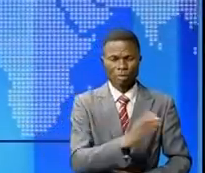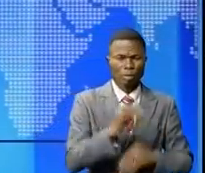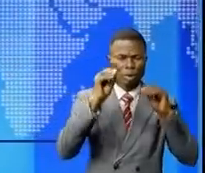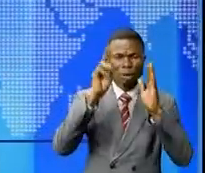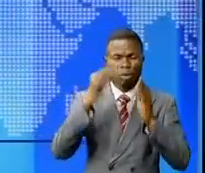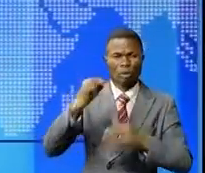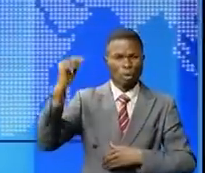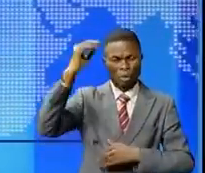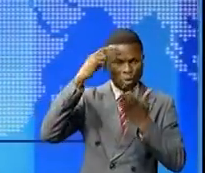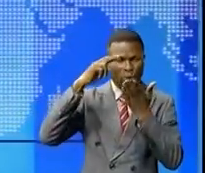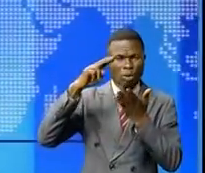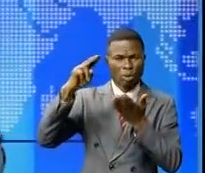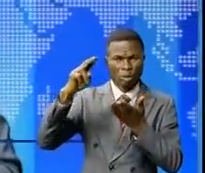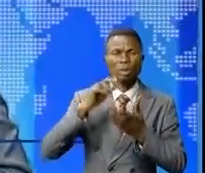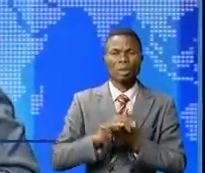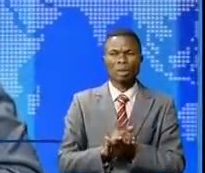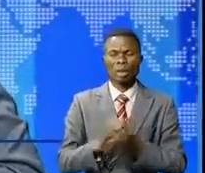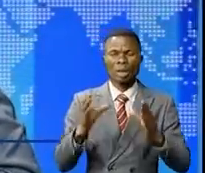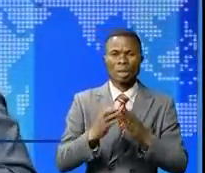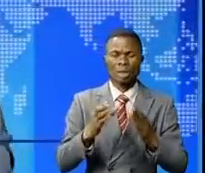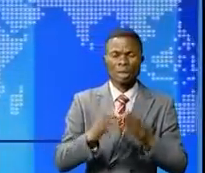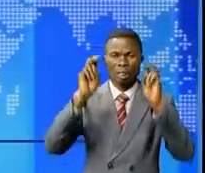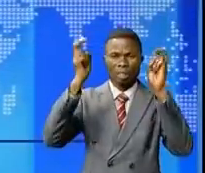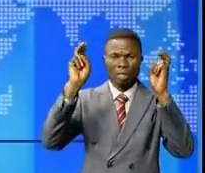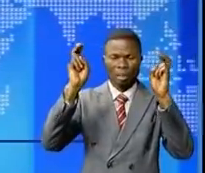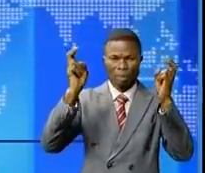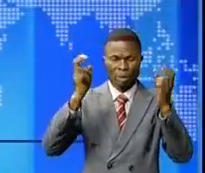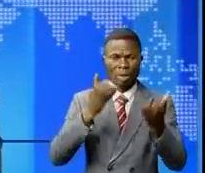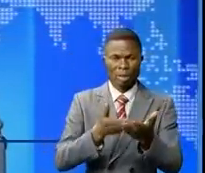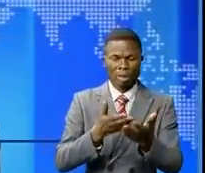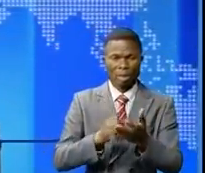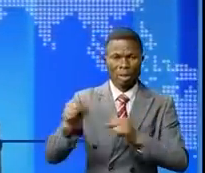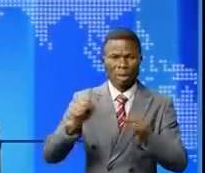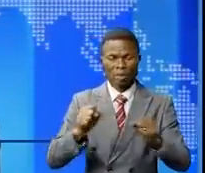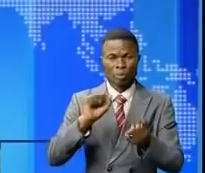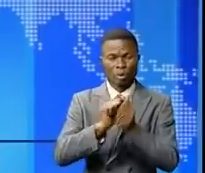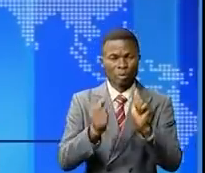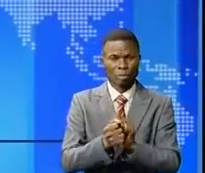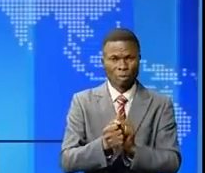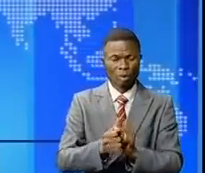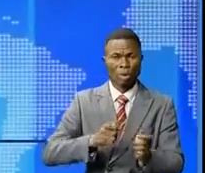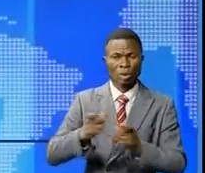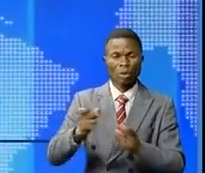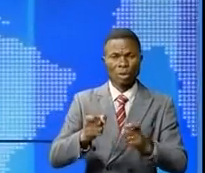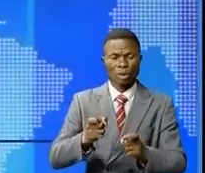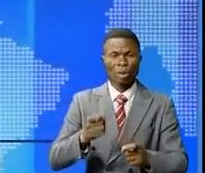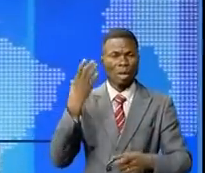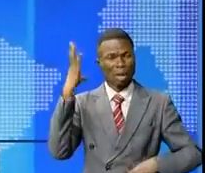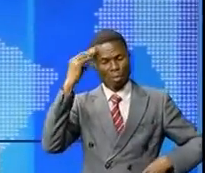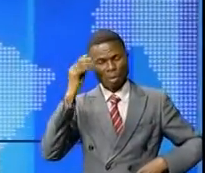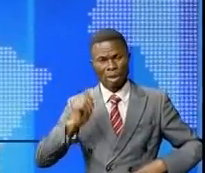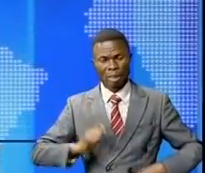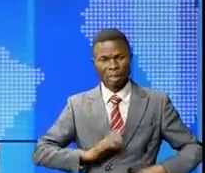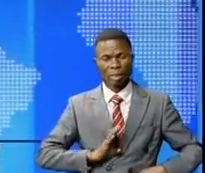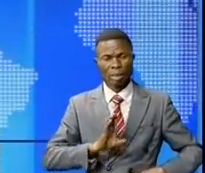supérieur et universitaire avec l'intitulé de cette thèse problématique de la gestion de la tuberculose pharmacorésistante